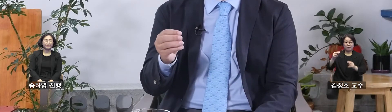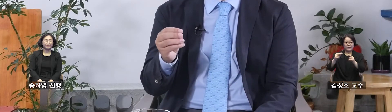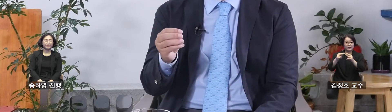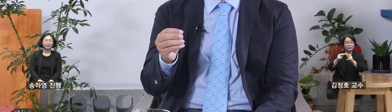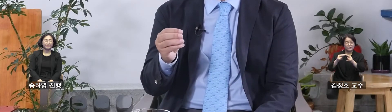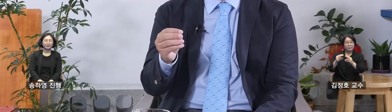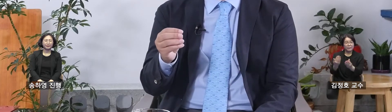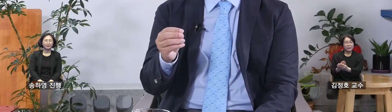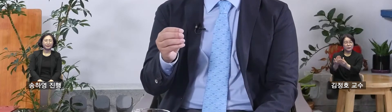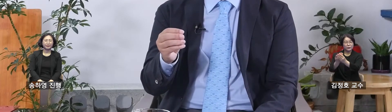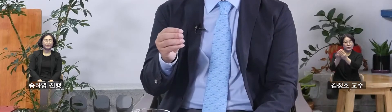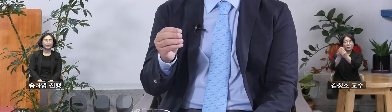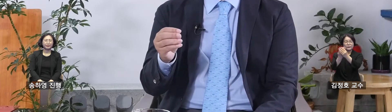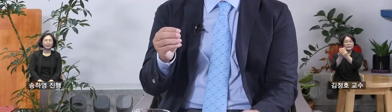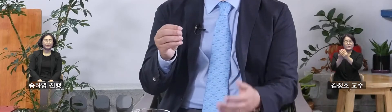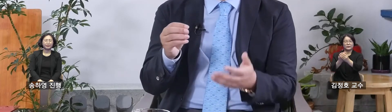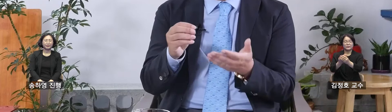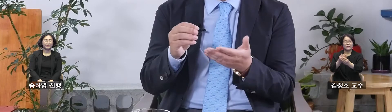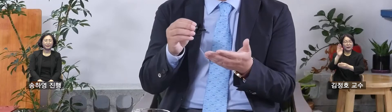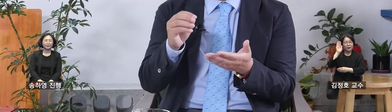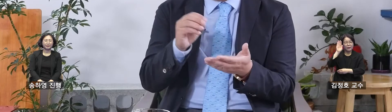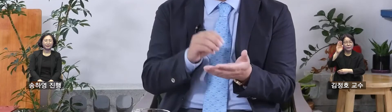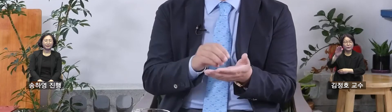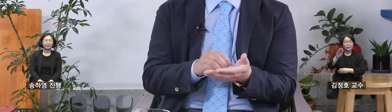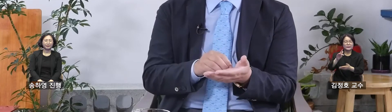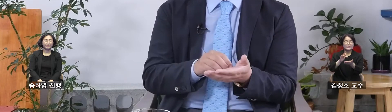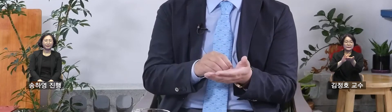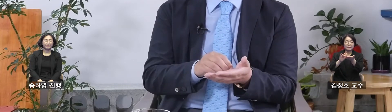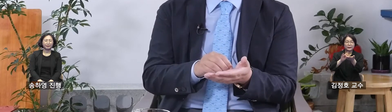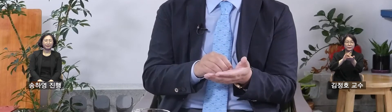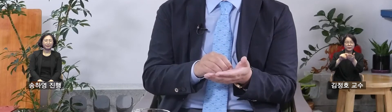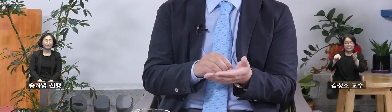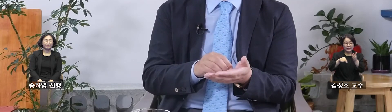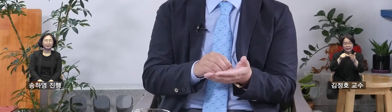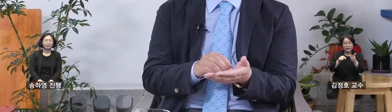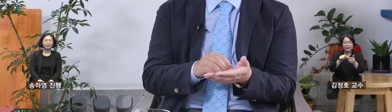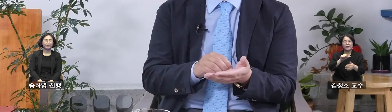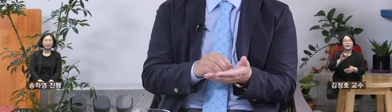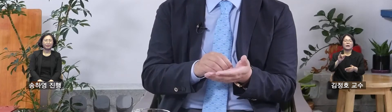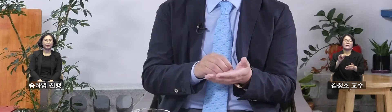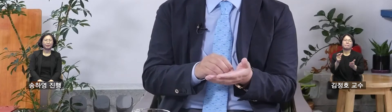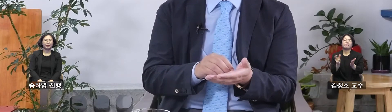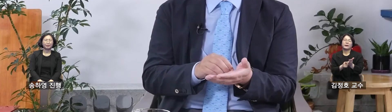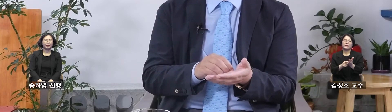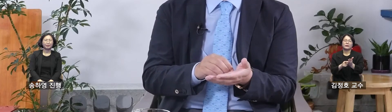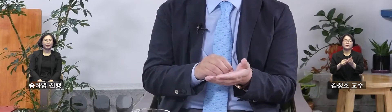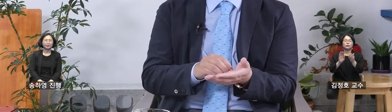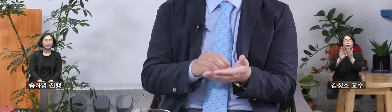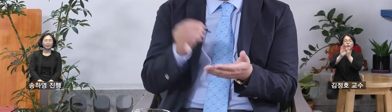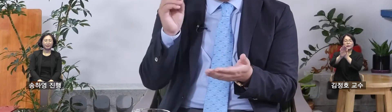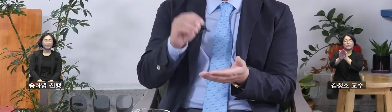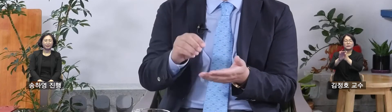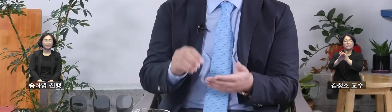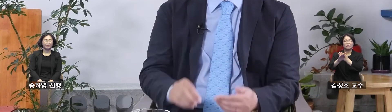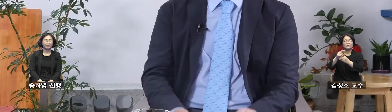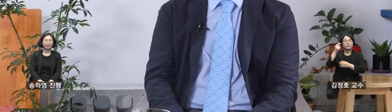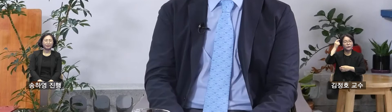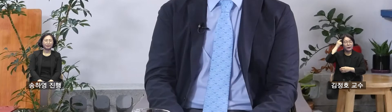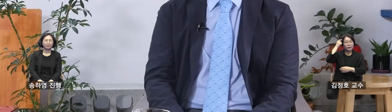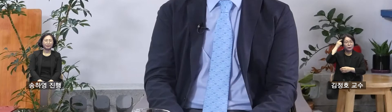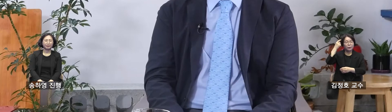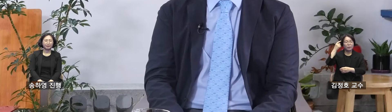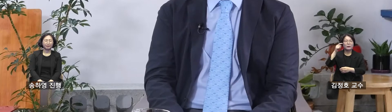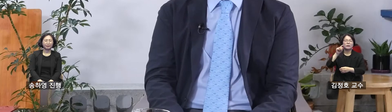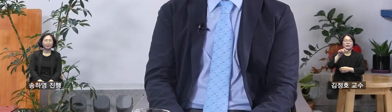계속 발전하면 나중에 우리 스마트폰 내부에 인공지능이 들어오게 될 것 같고 그 이후에는 우리 뇌 속에